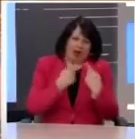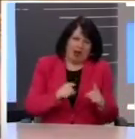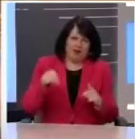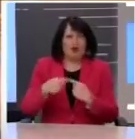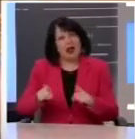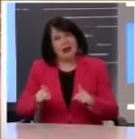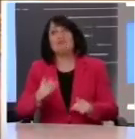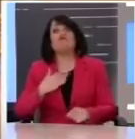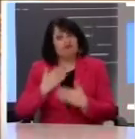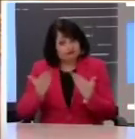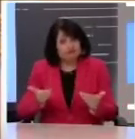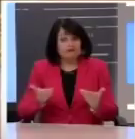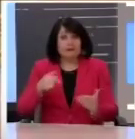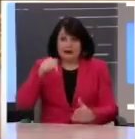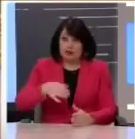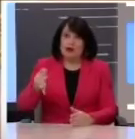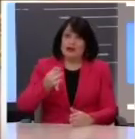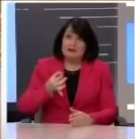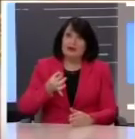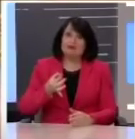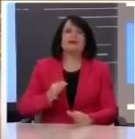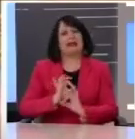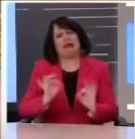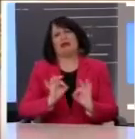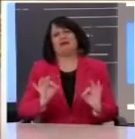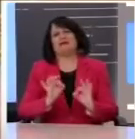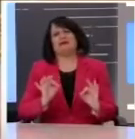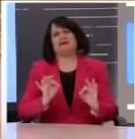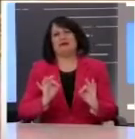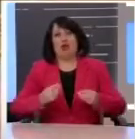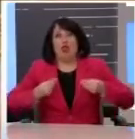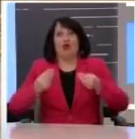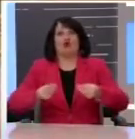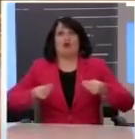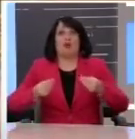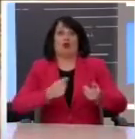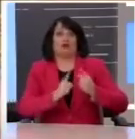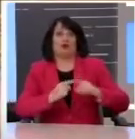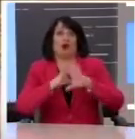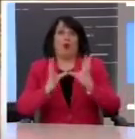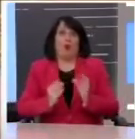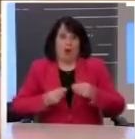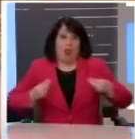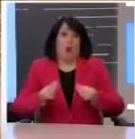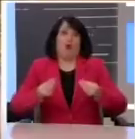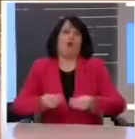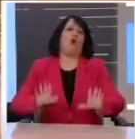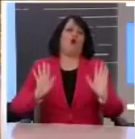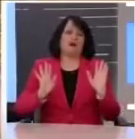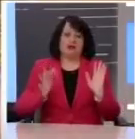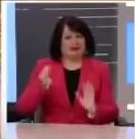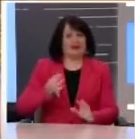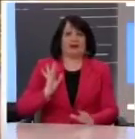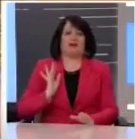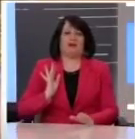διότι στη δεύτερη ομιλία του μας είπε ότι εντάξει, δεν είναι ότι τα δώσαμε όλα, τα συμφωνήσαμε όλα, τα παραδώσαμε όλα, όπως